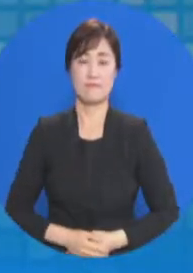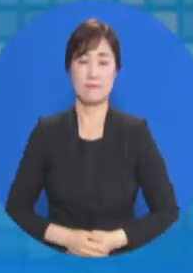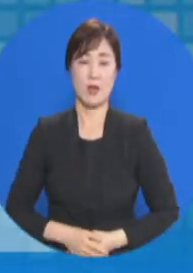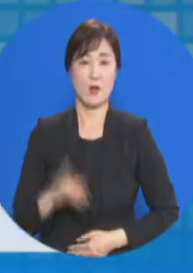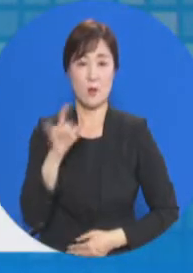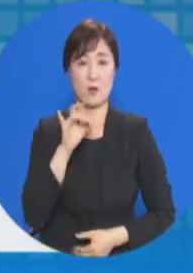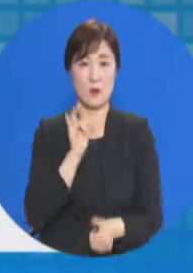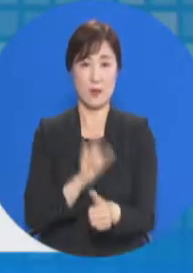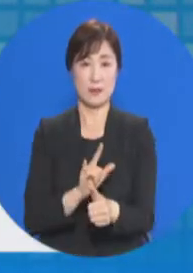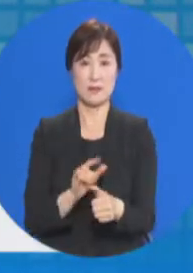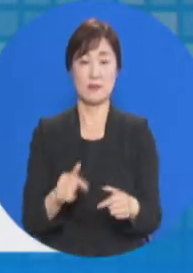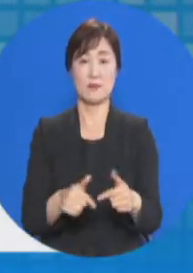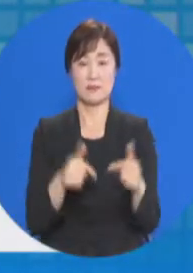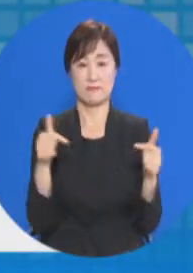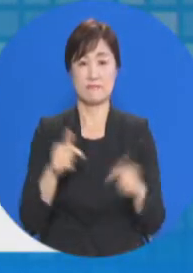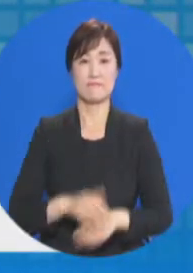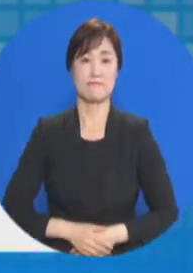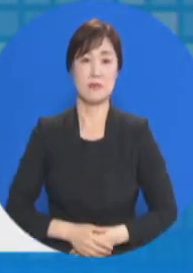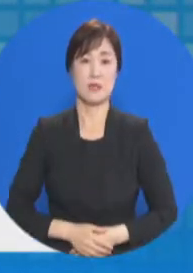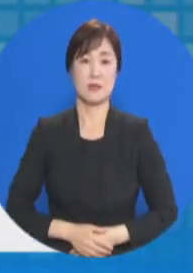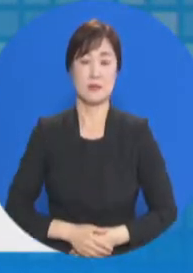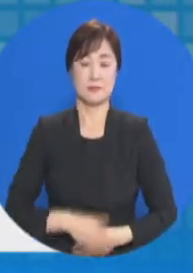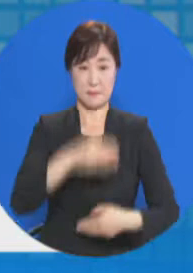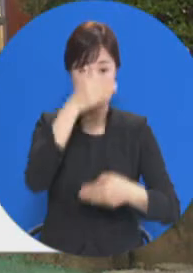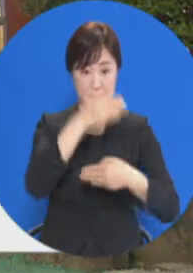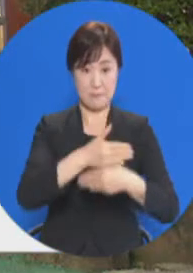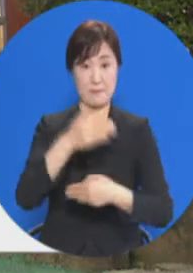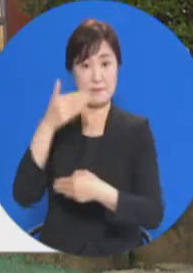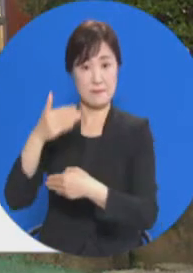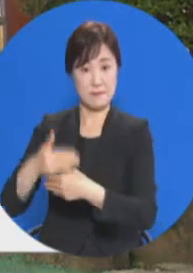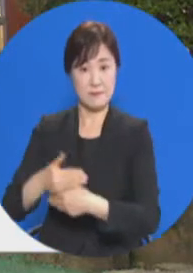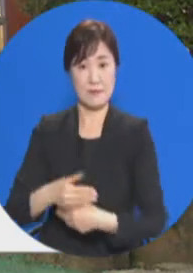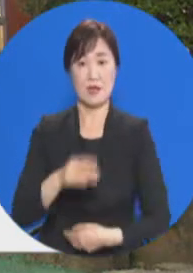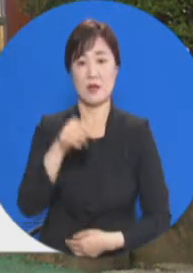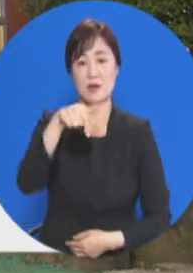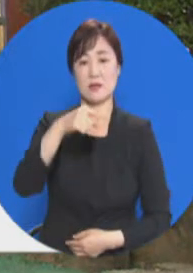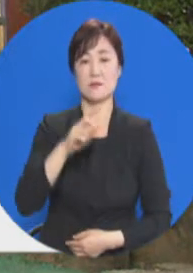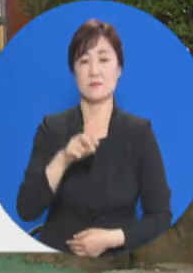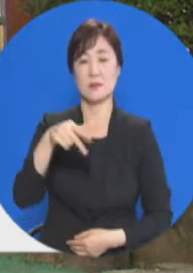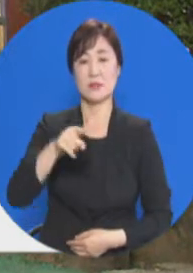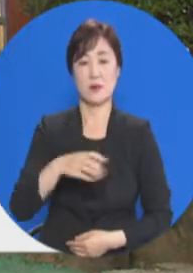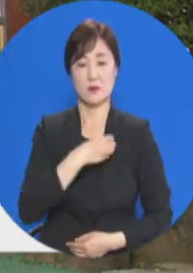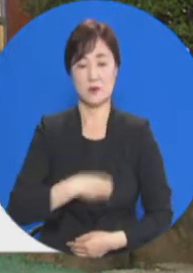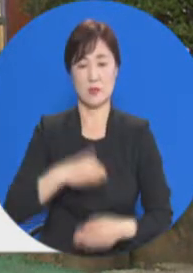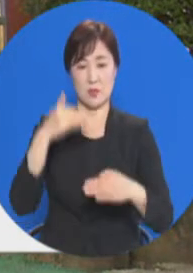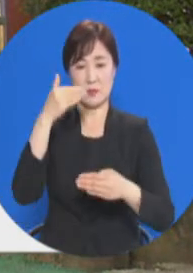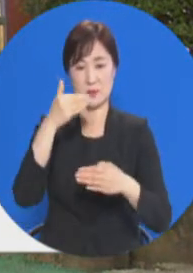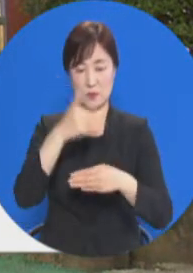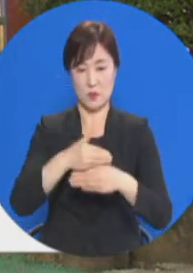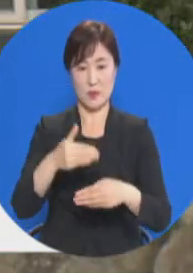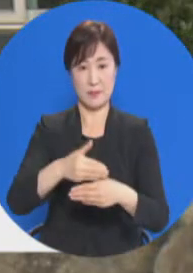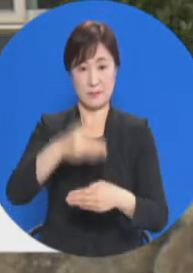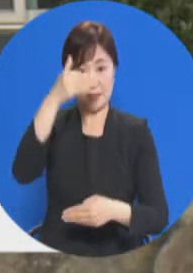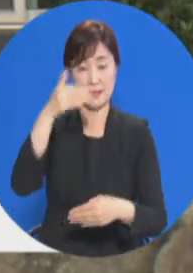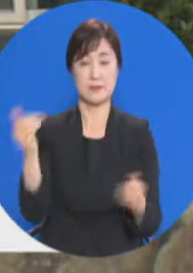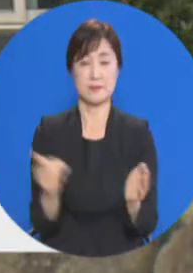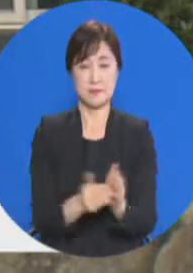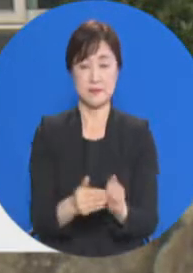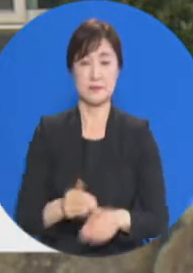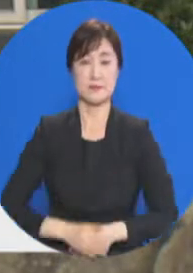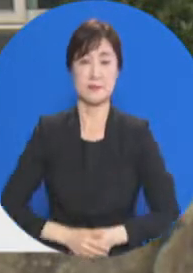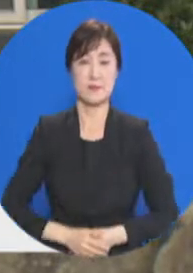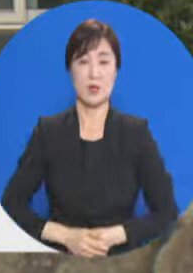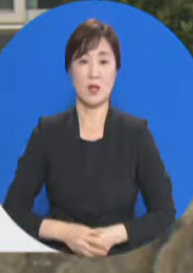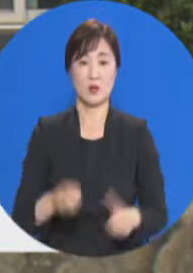코로나19 확진자가 발생하면서 잠정 폐쇄됐던 영암군 금정면 사무소의 업무가 일부 재개됐습니다. 영암군은